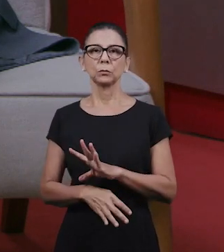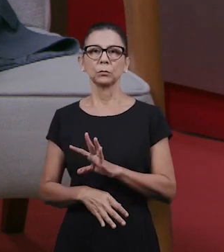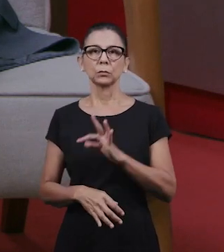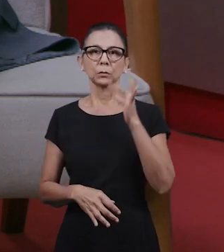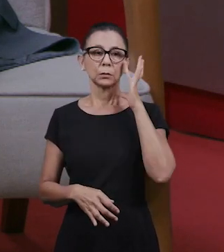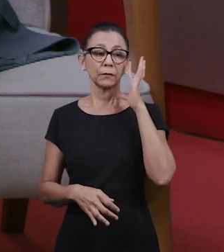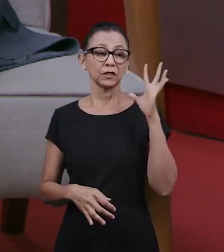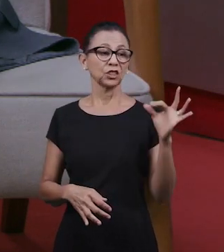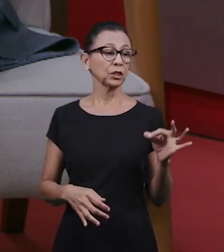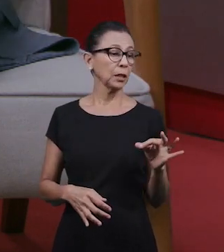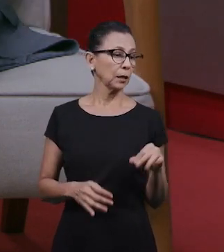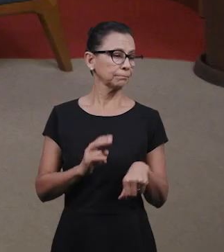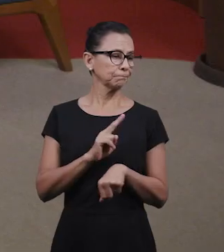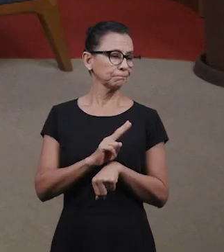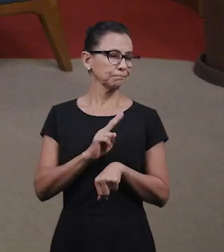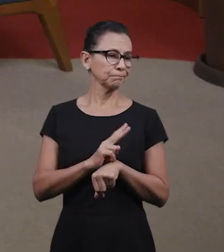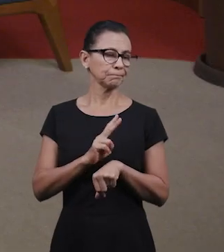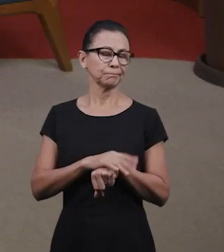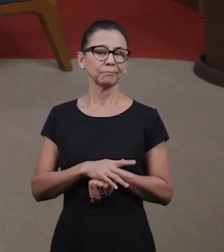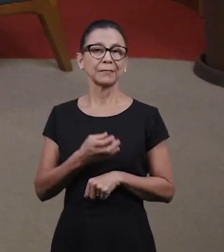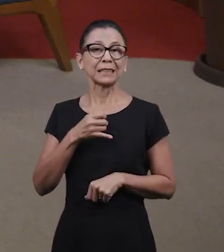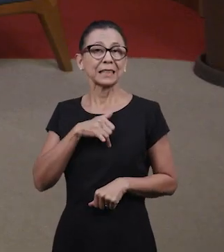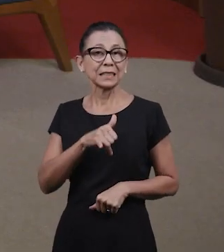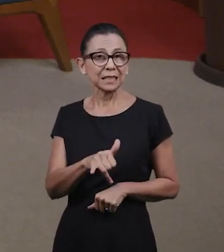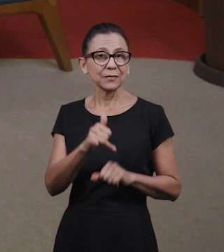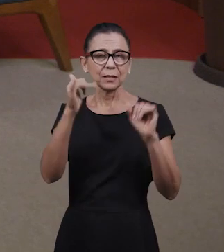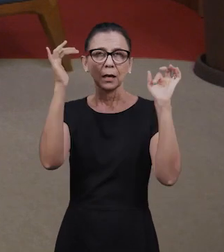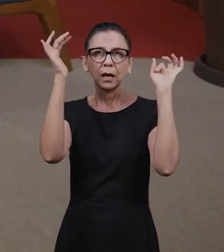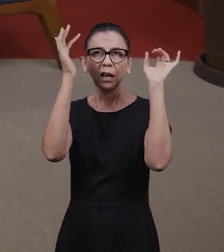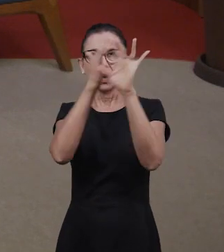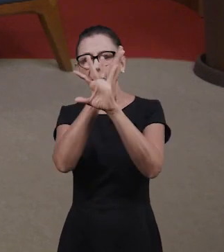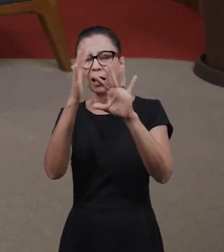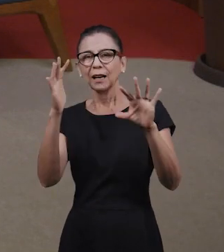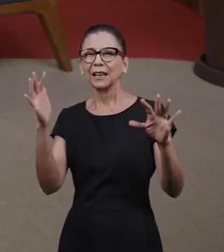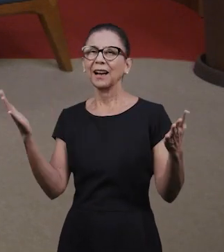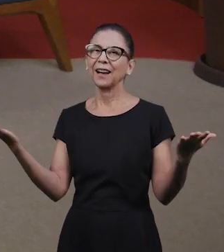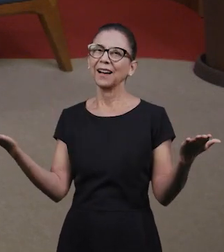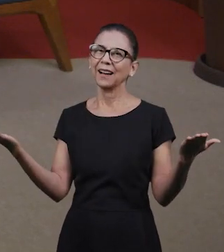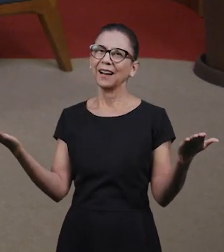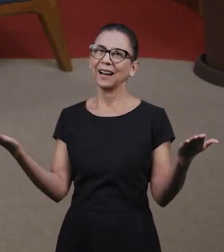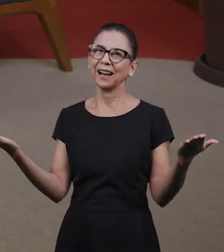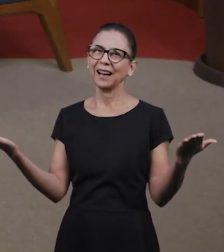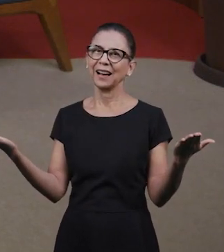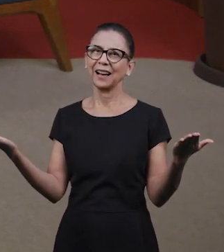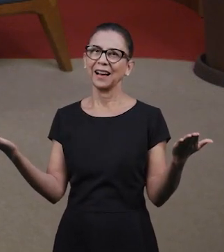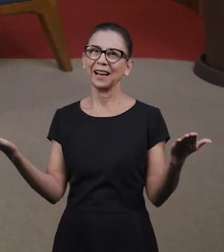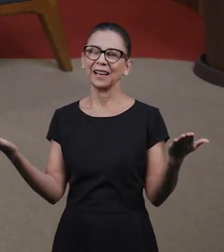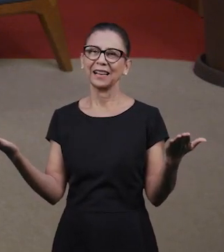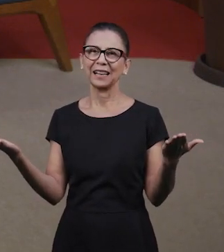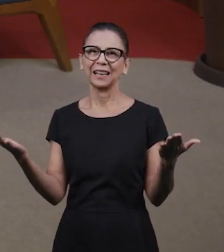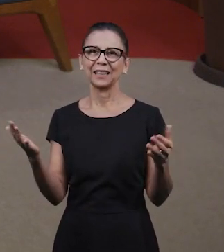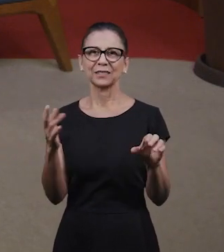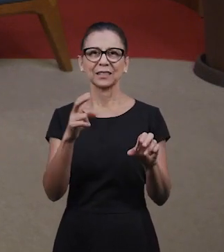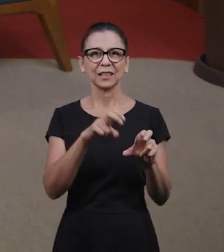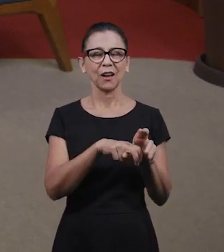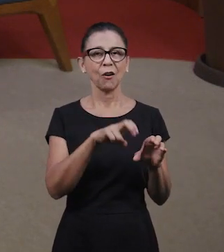ce moment. Parce que s'il vient dans un moment où il n'est pas prêt, là, la part va être avec les